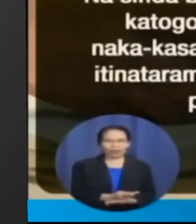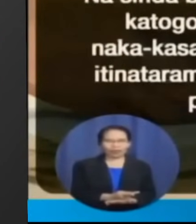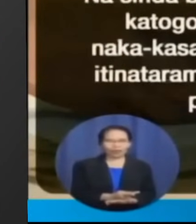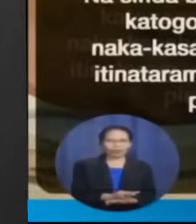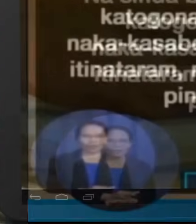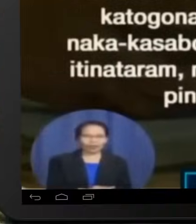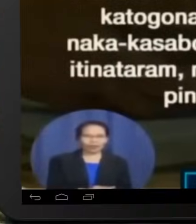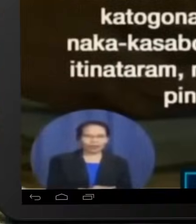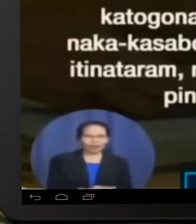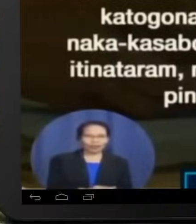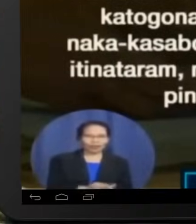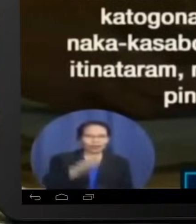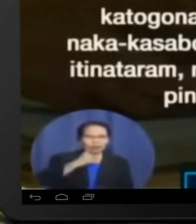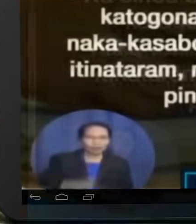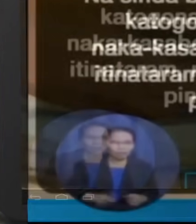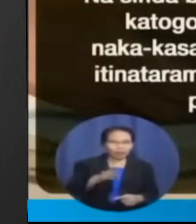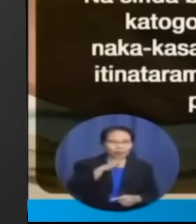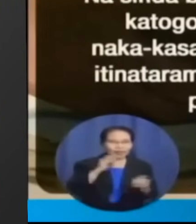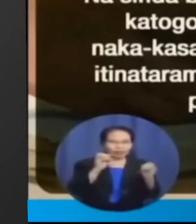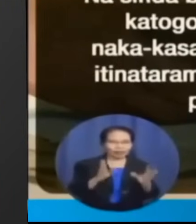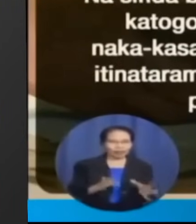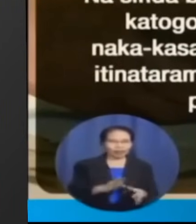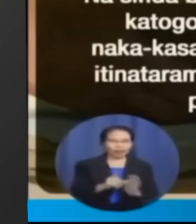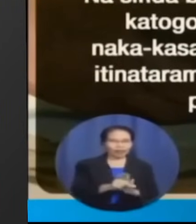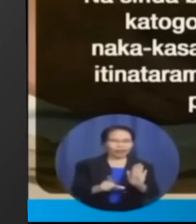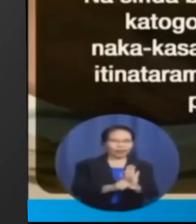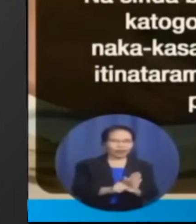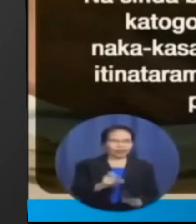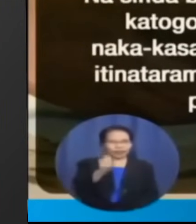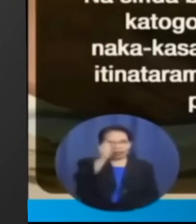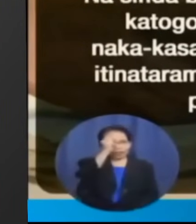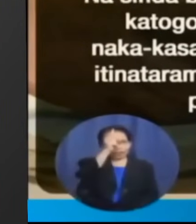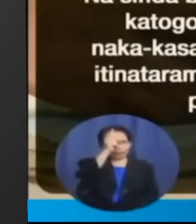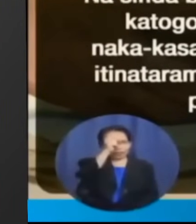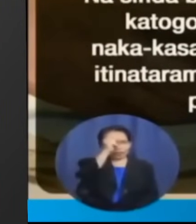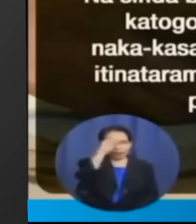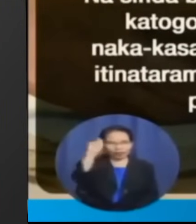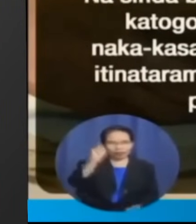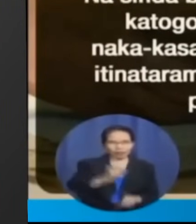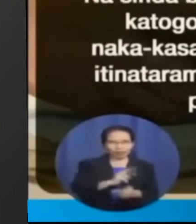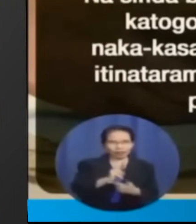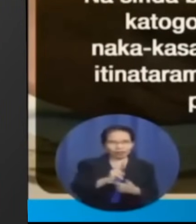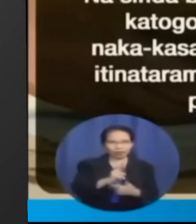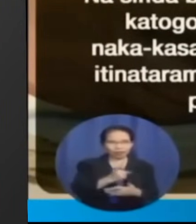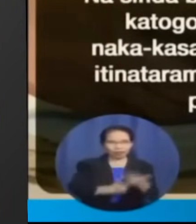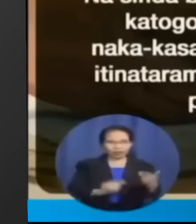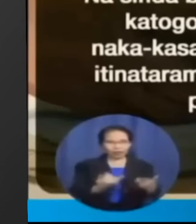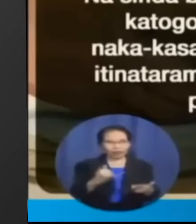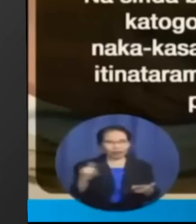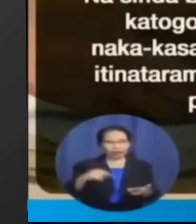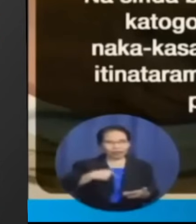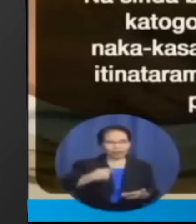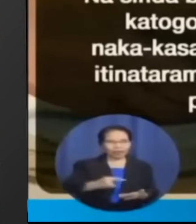Bicol sabi, nasinda buot magin para tukdo kan katugunan. Minsan dahi sinda